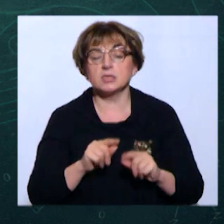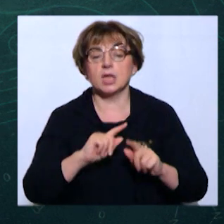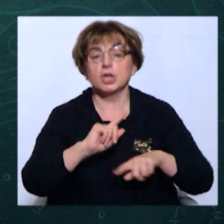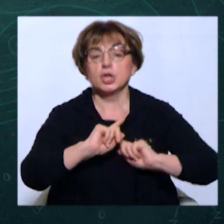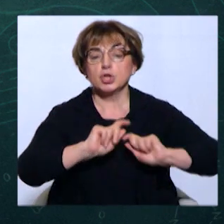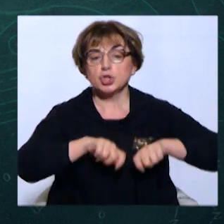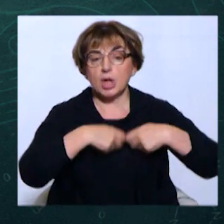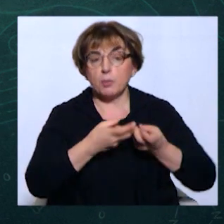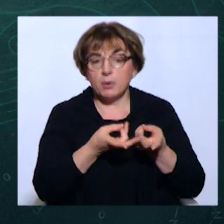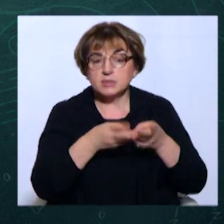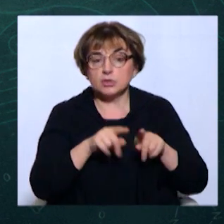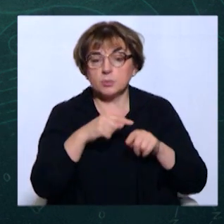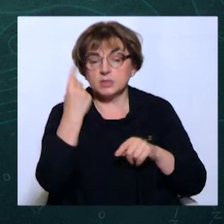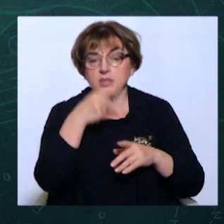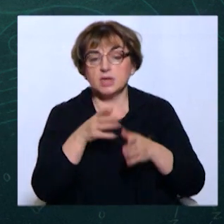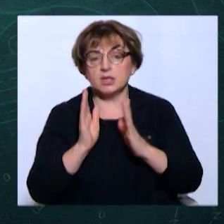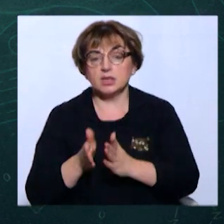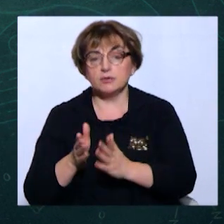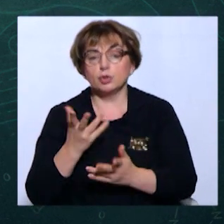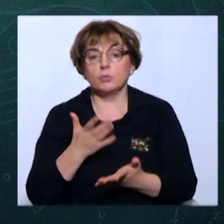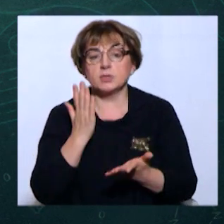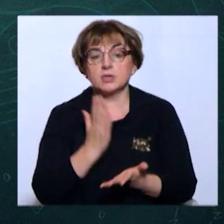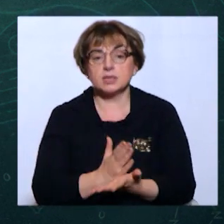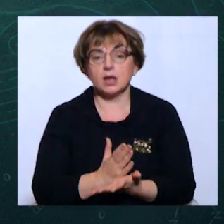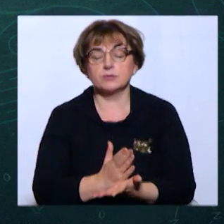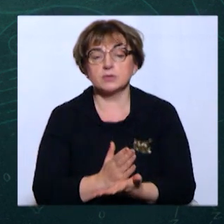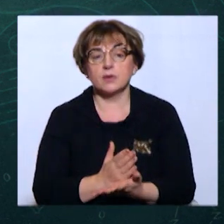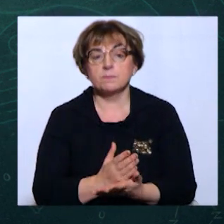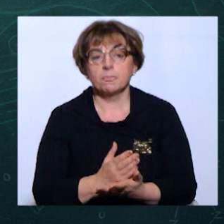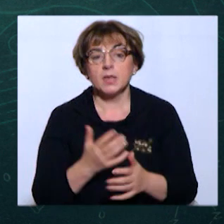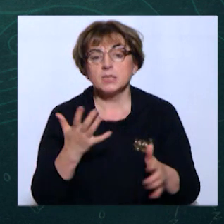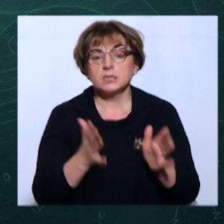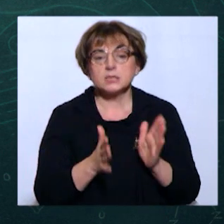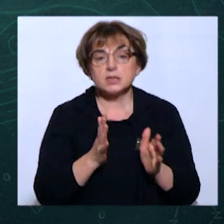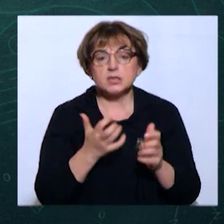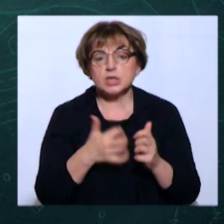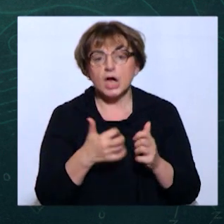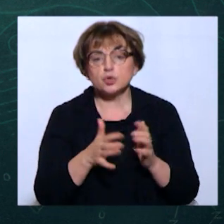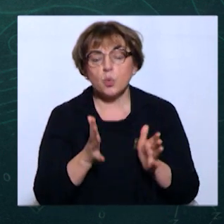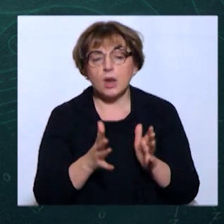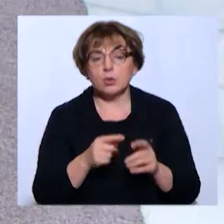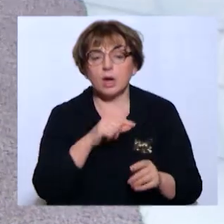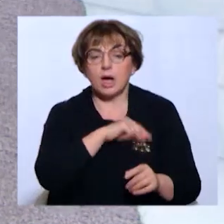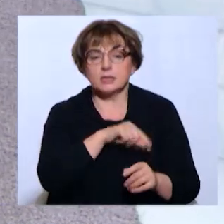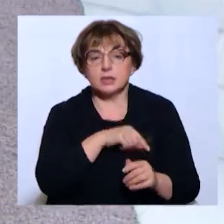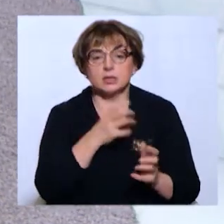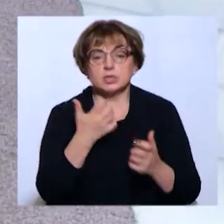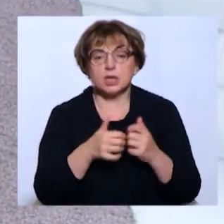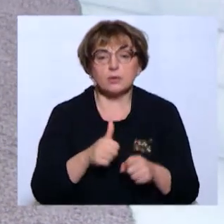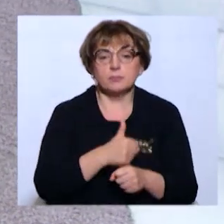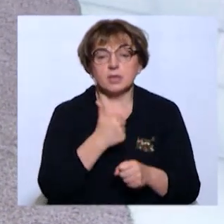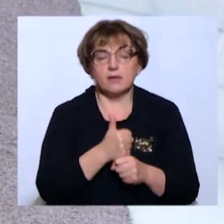ტოვებს ის ინდივიდი, რომელსაც აქვს საშუალო ნიშანთვისებები, ანუ